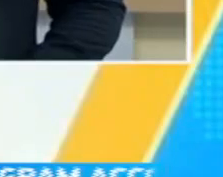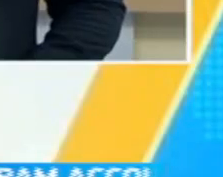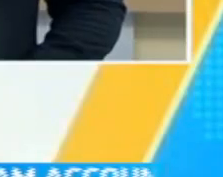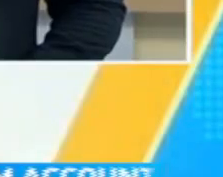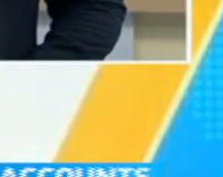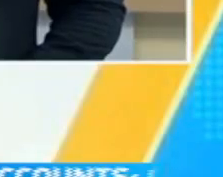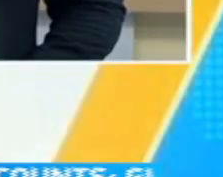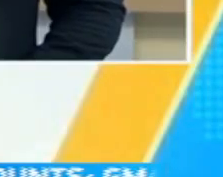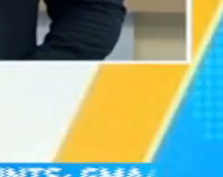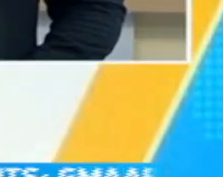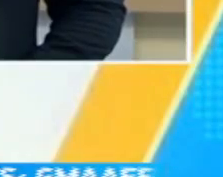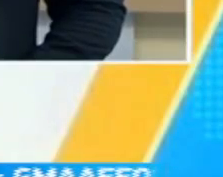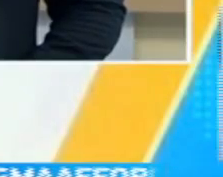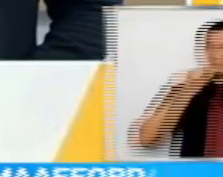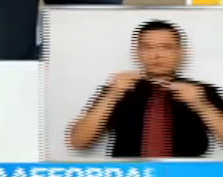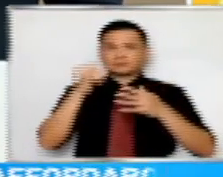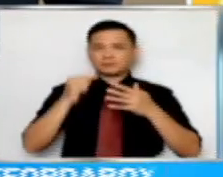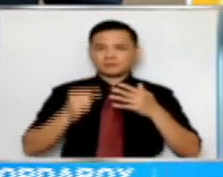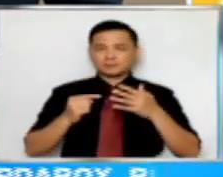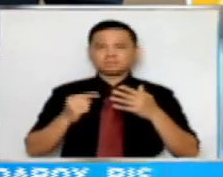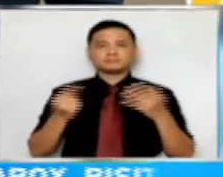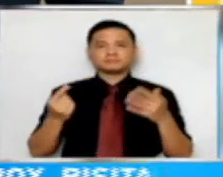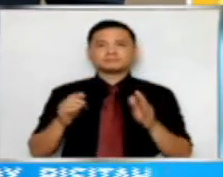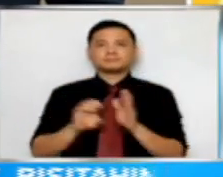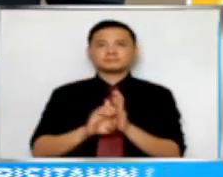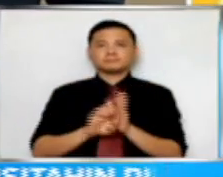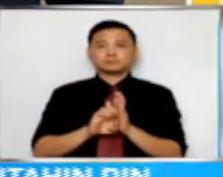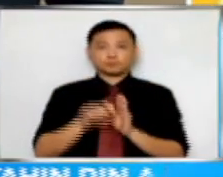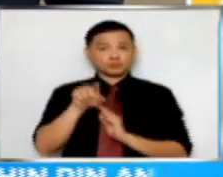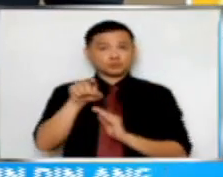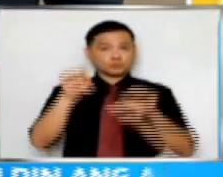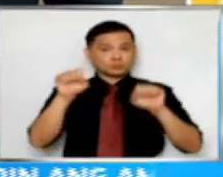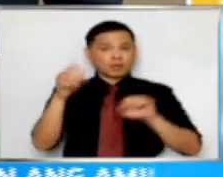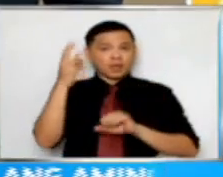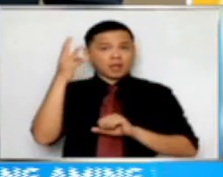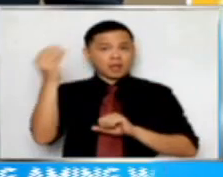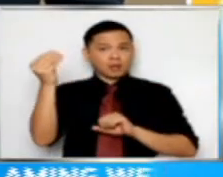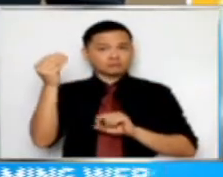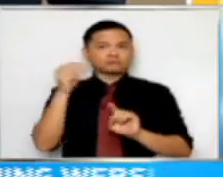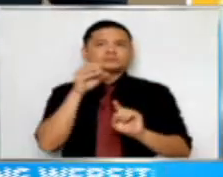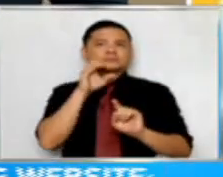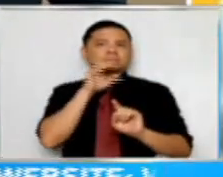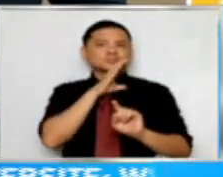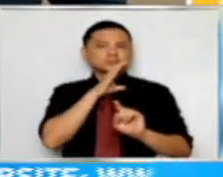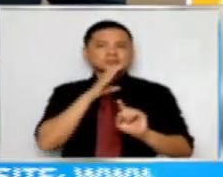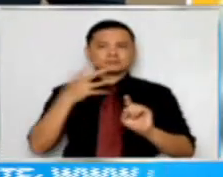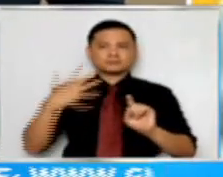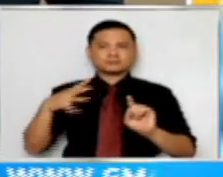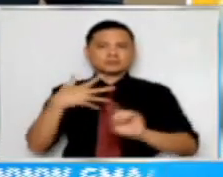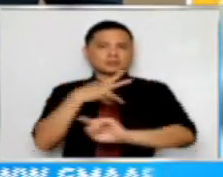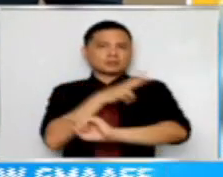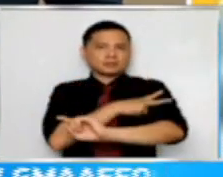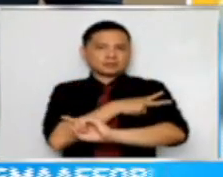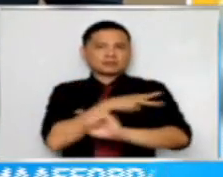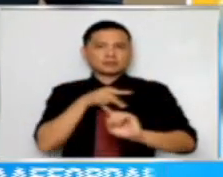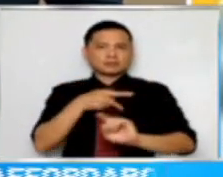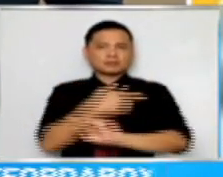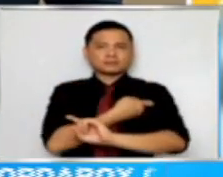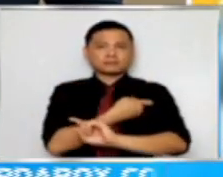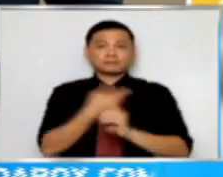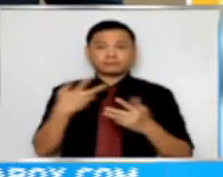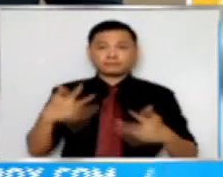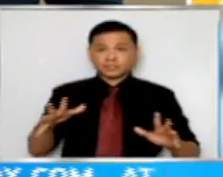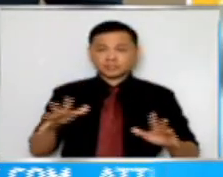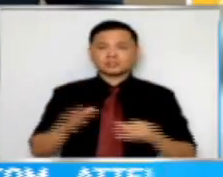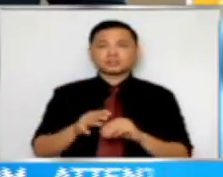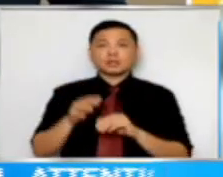Pwede na pong lumabas ng bahay ang mga senior citizen na nakadalawang dose na ng COVID vaccine. Ito ang inanunsyo ng Malacanang base sa